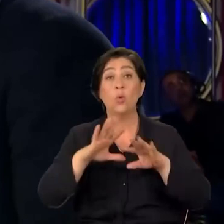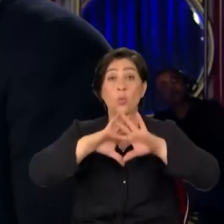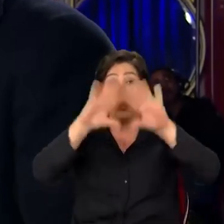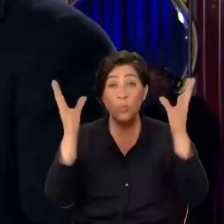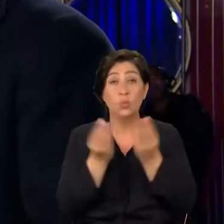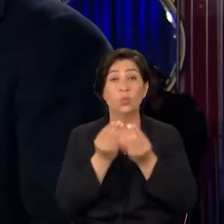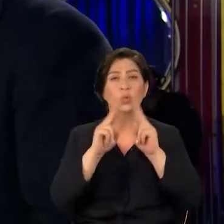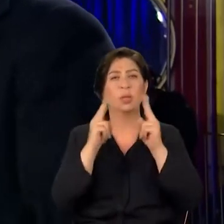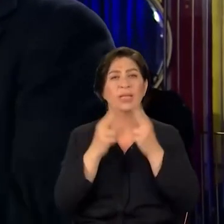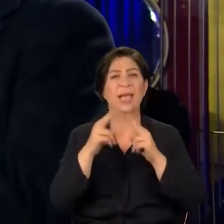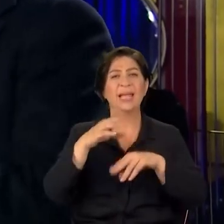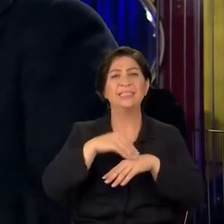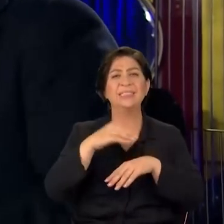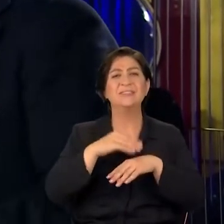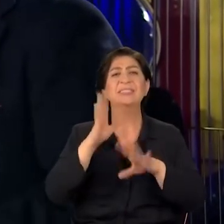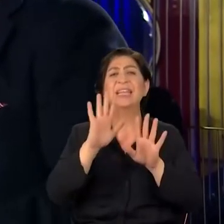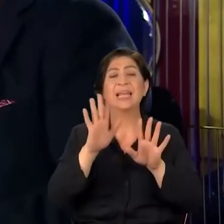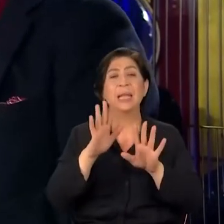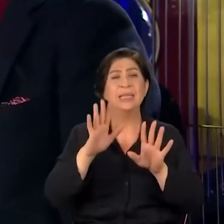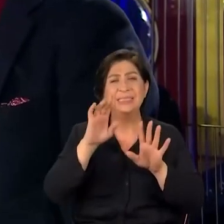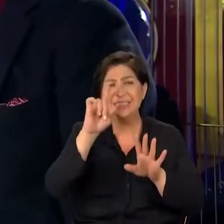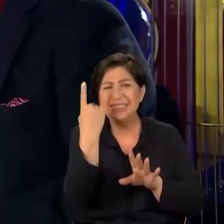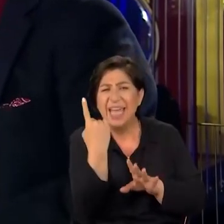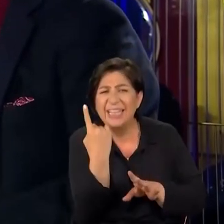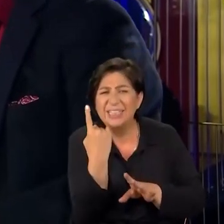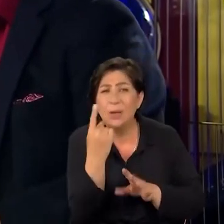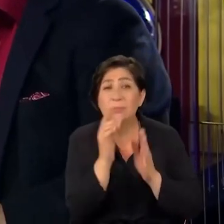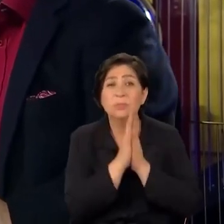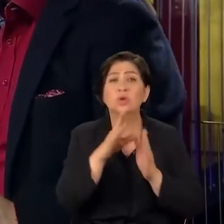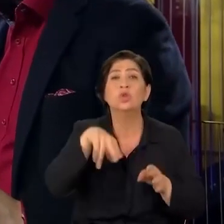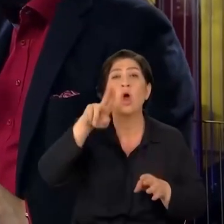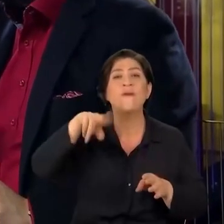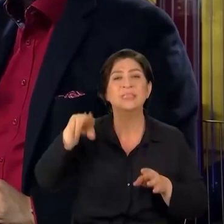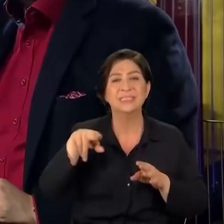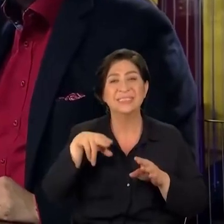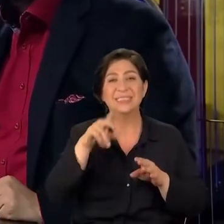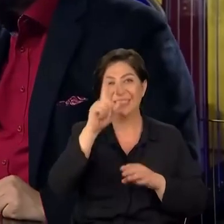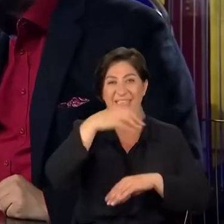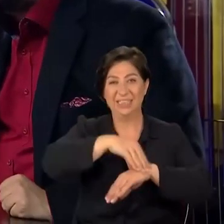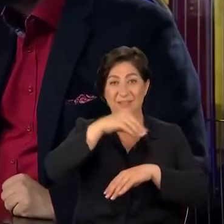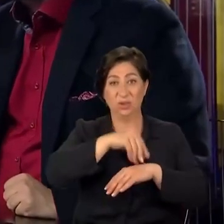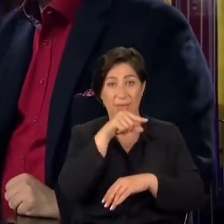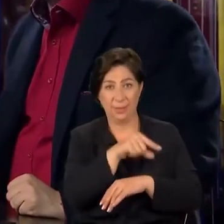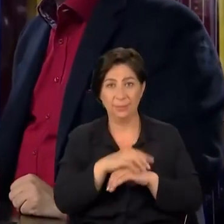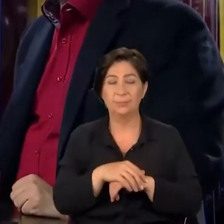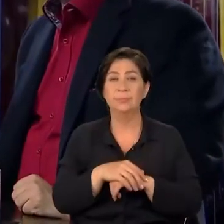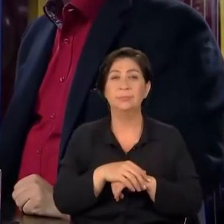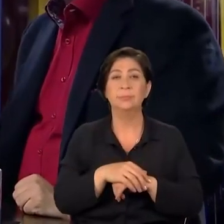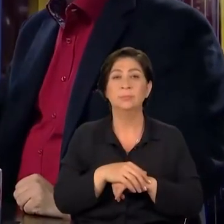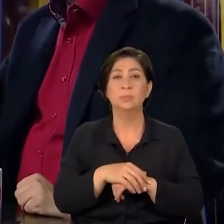bunu gösteriyor. Bütün dünyada İsveçliler falan bile değil. Sadece ve sadece, pardon Norveçliler değil, sadece